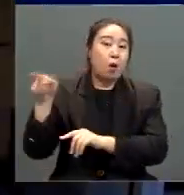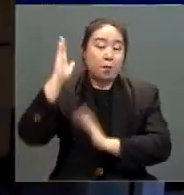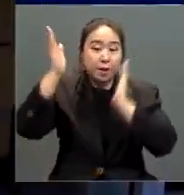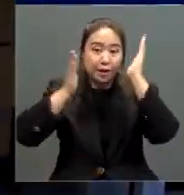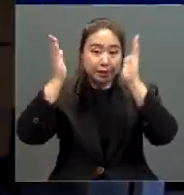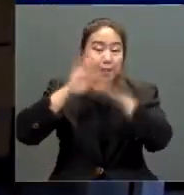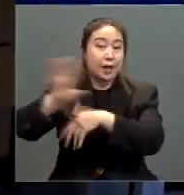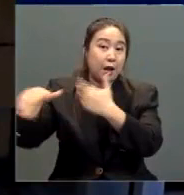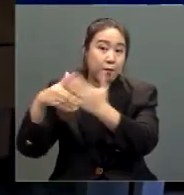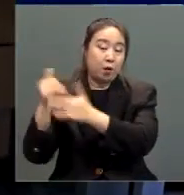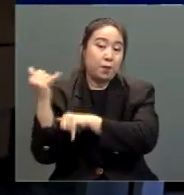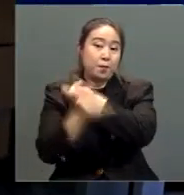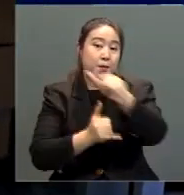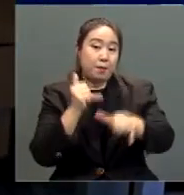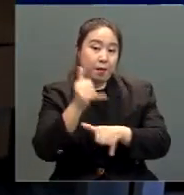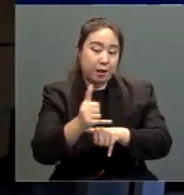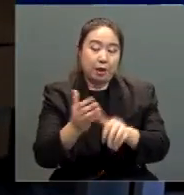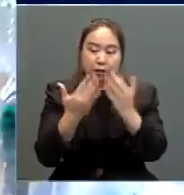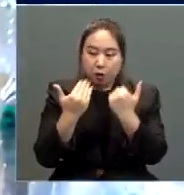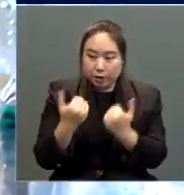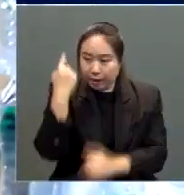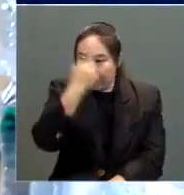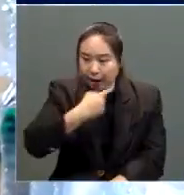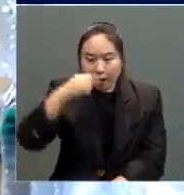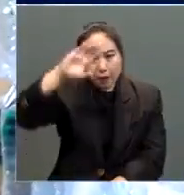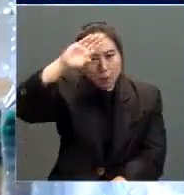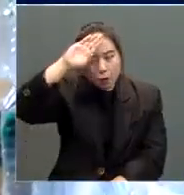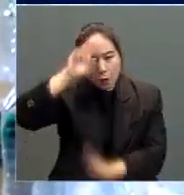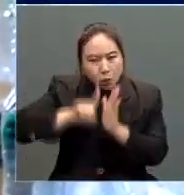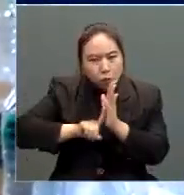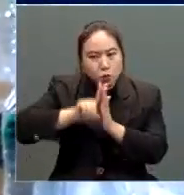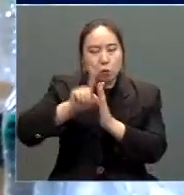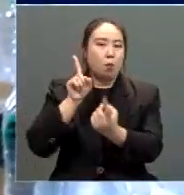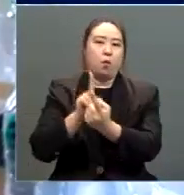เซียทั้งหมดพบว่ายังไม่มีใครที่เป็นไข้แต่อย่างใดค่ะ